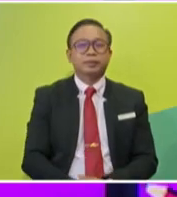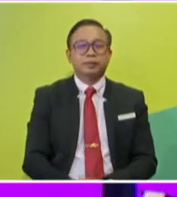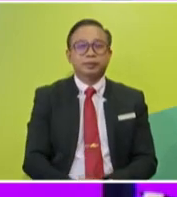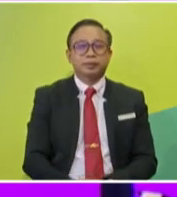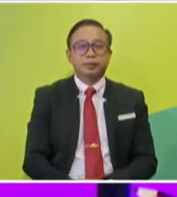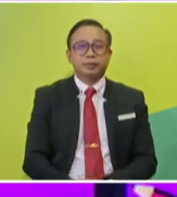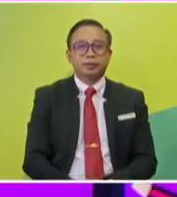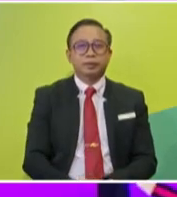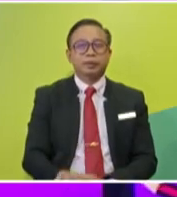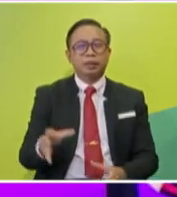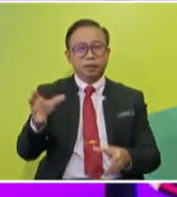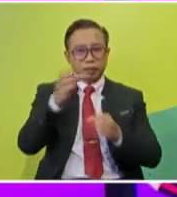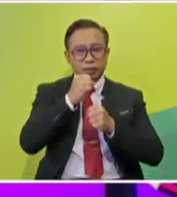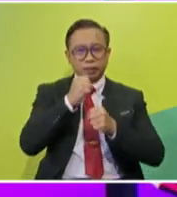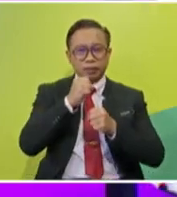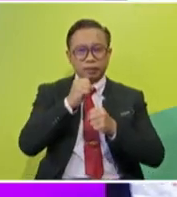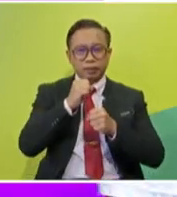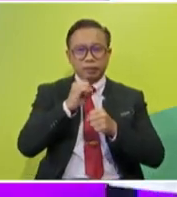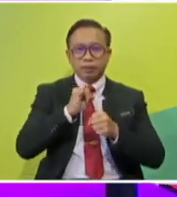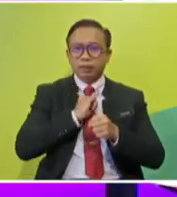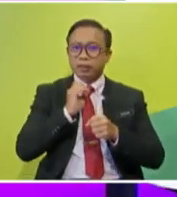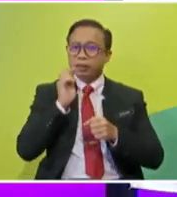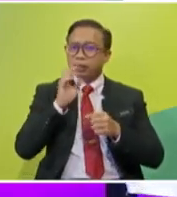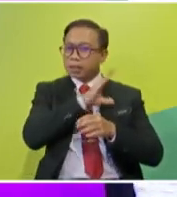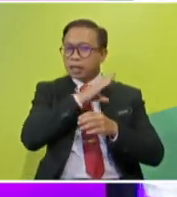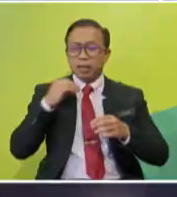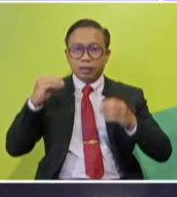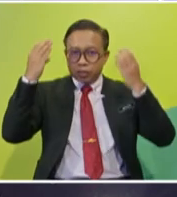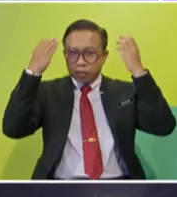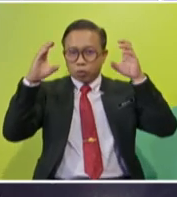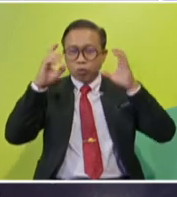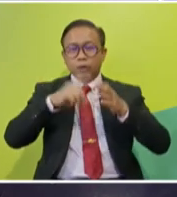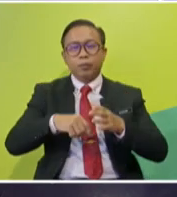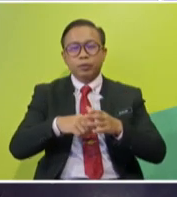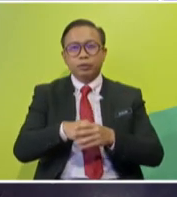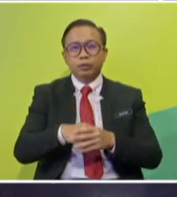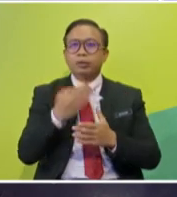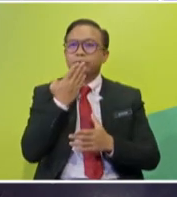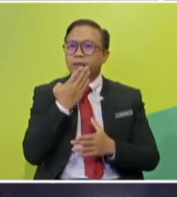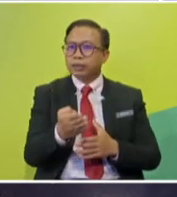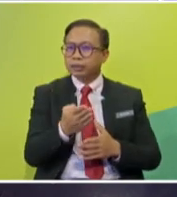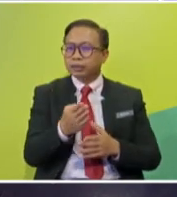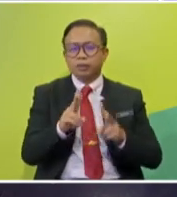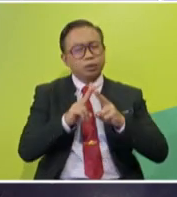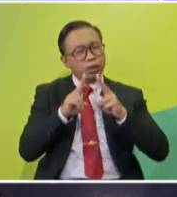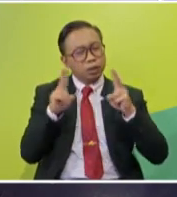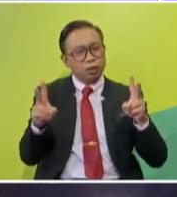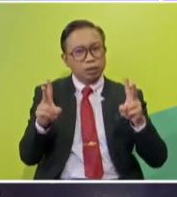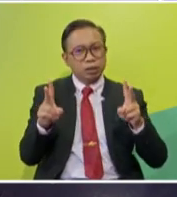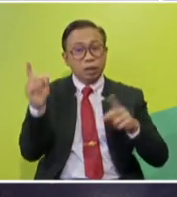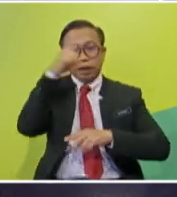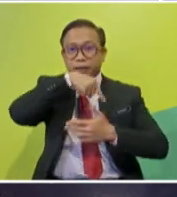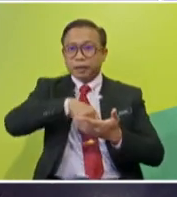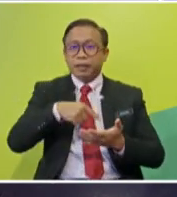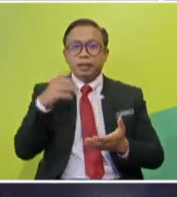Oke ini hasil saya dan juga bersama dengan cego Alfian apapun Cikgu Terima kasih sangat-sangat karena hari ini